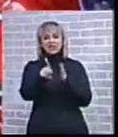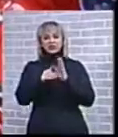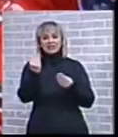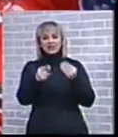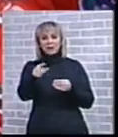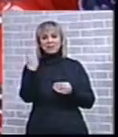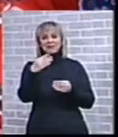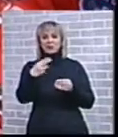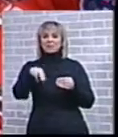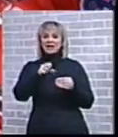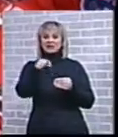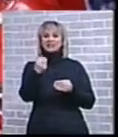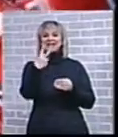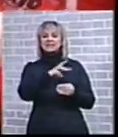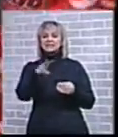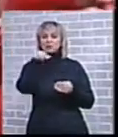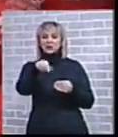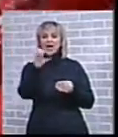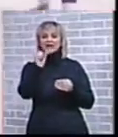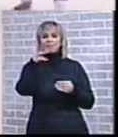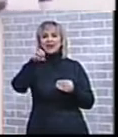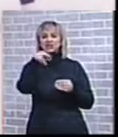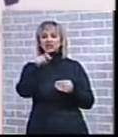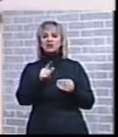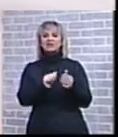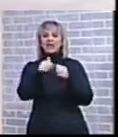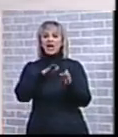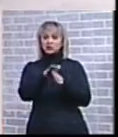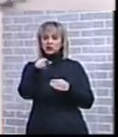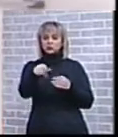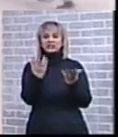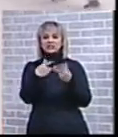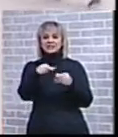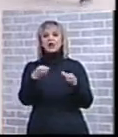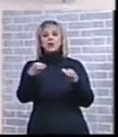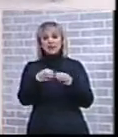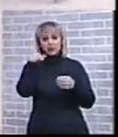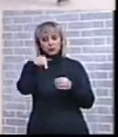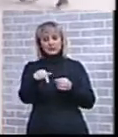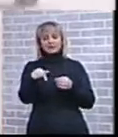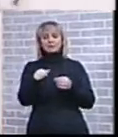середине первого периода. 13-я минута, Андрей Мартынов реализовывает численное преимущество.